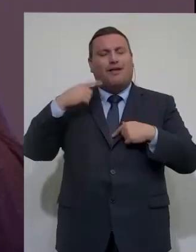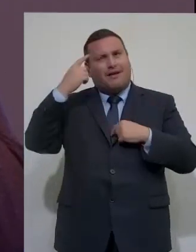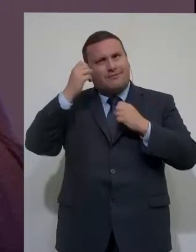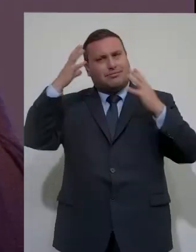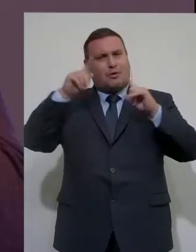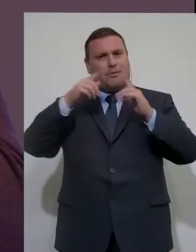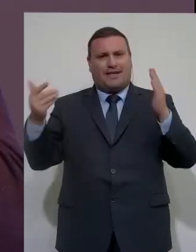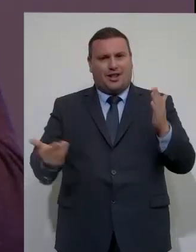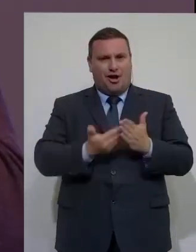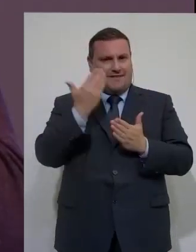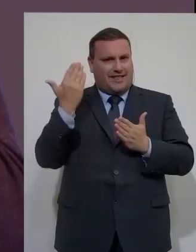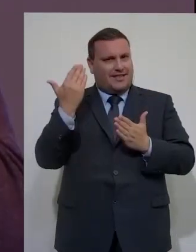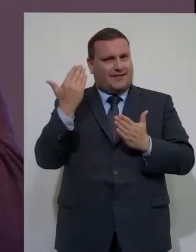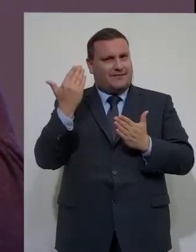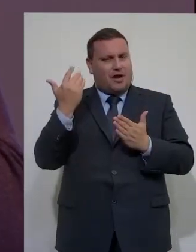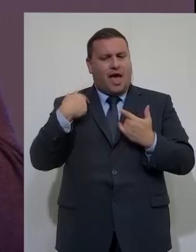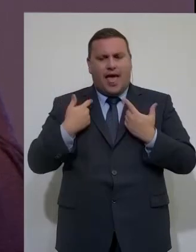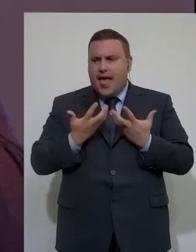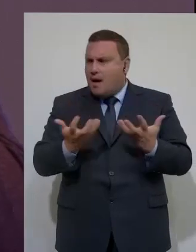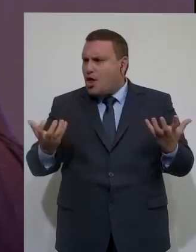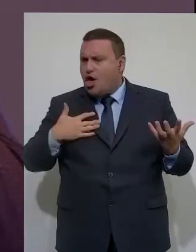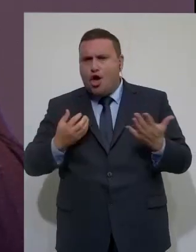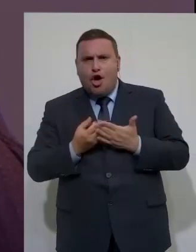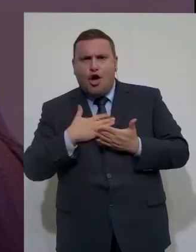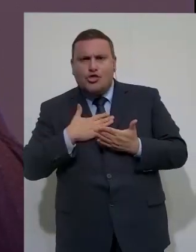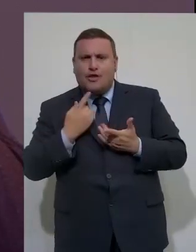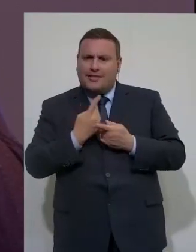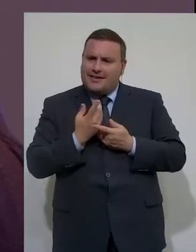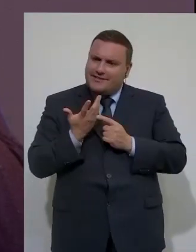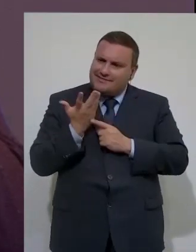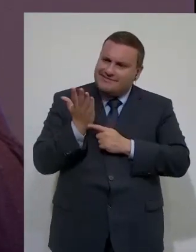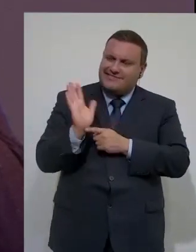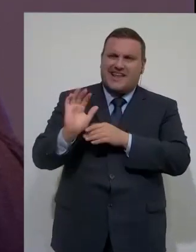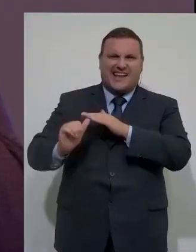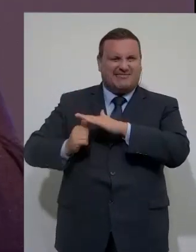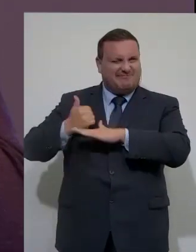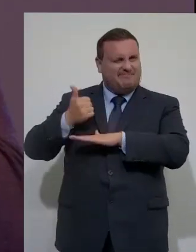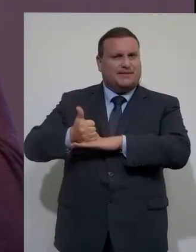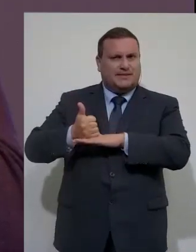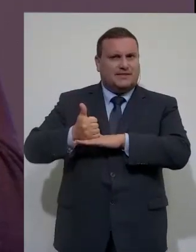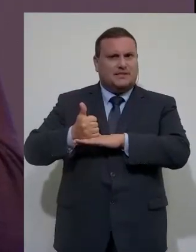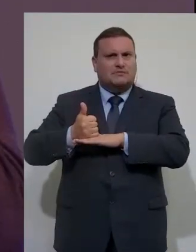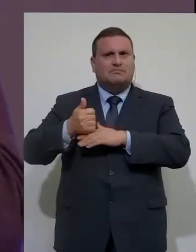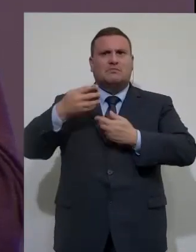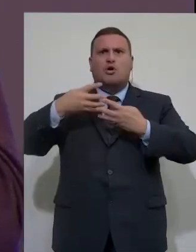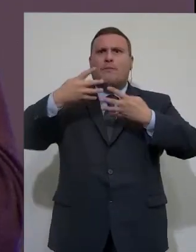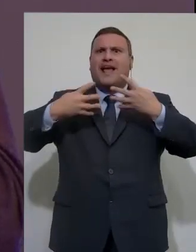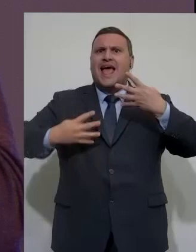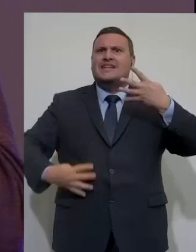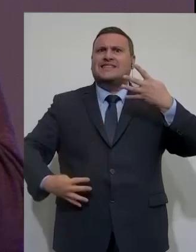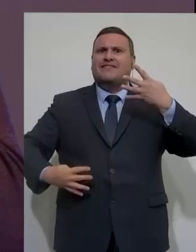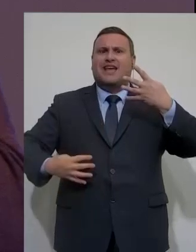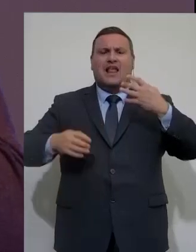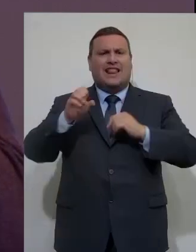cercare di prendere in considerazione i nostri prodotti in modo tale da poterli far inserire nella tassonomia europea, in modo tale che diventino green per definizione e